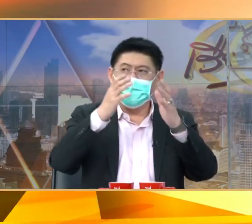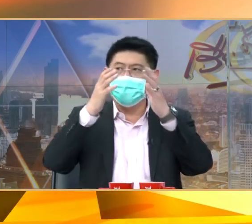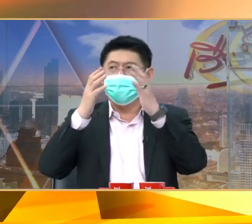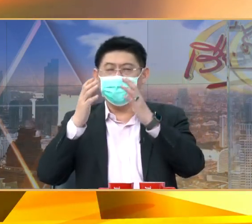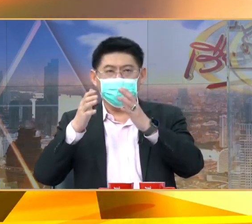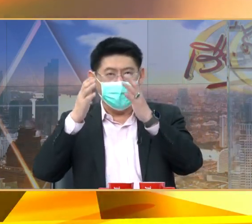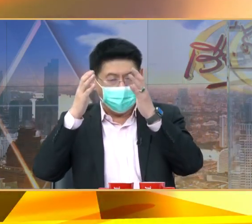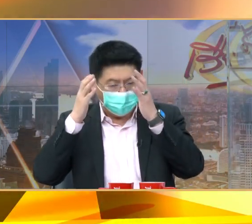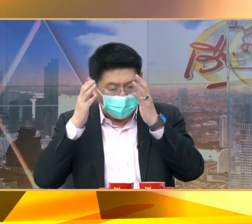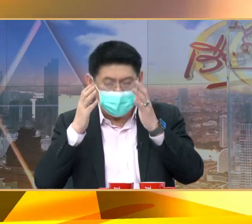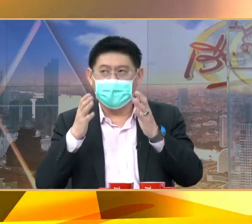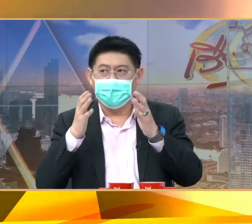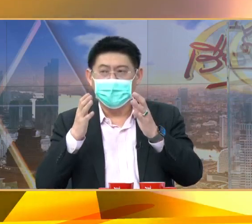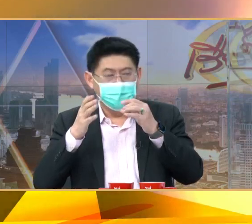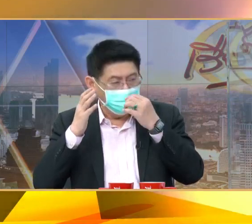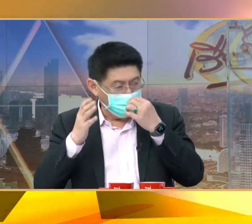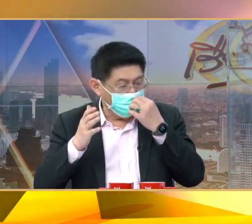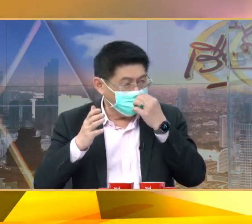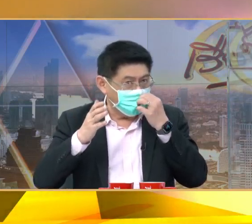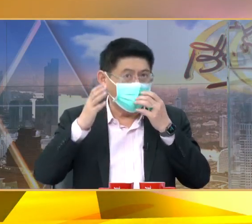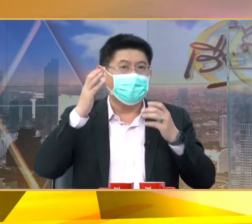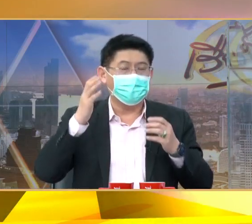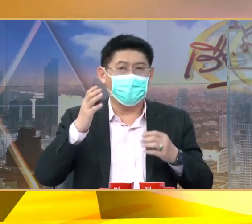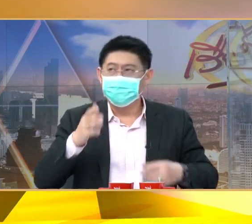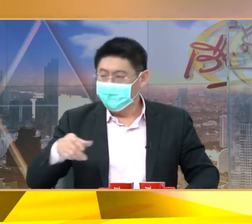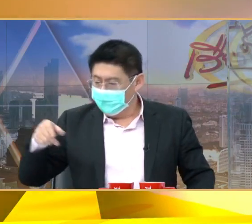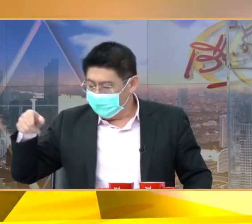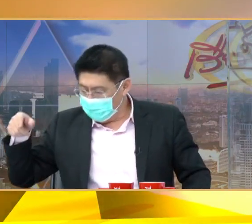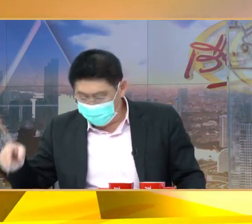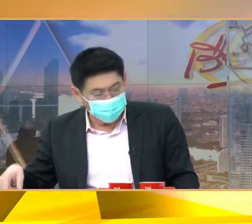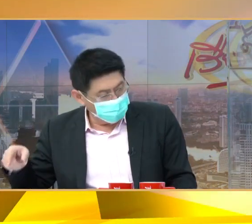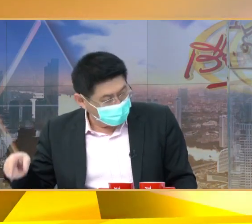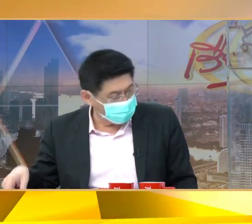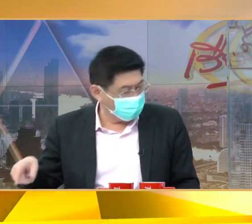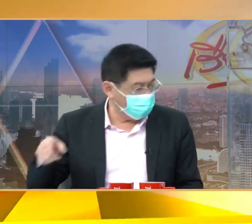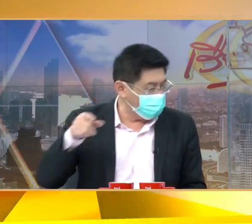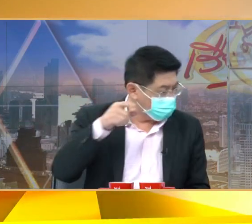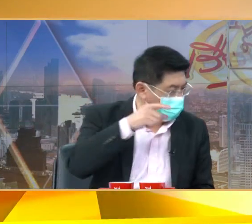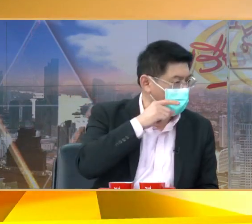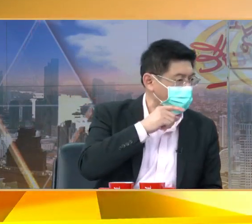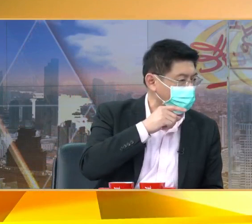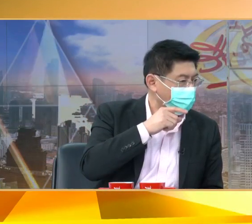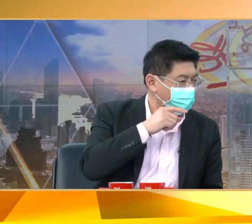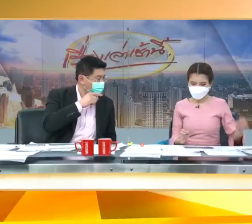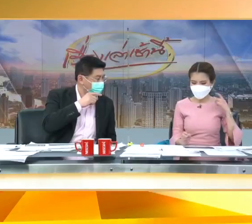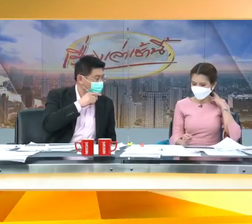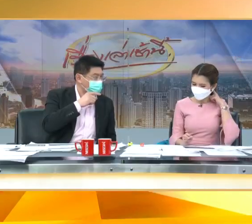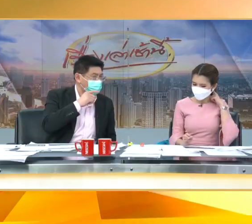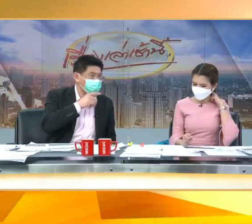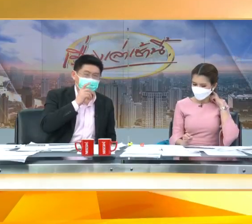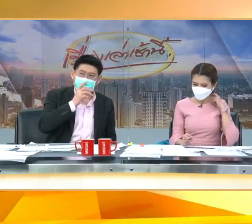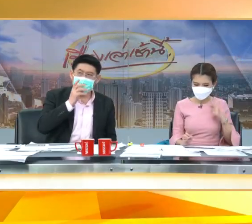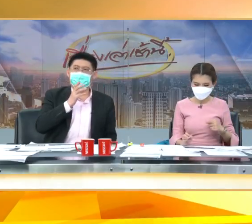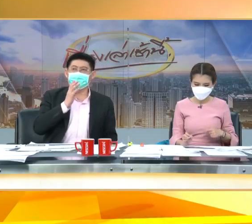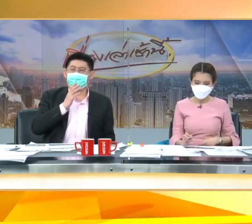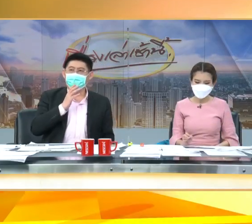ภาเคยลงมติร่างครม.เป็นร่างหลักแล้วก็เลยใช้ร่างครม.วันนี้คุณชวนจะส่งให้กกต.เลยนะ ใช่ค่ะ คุณช